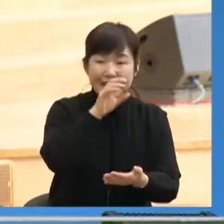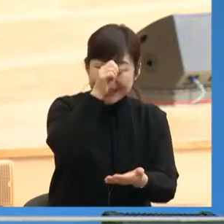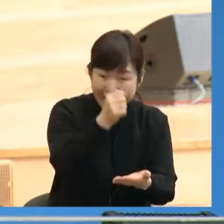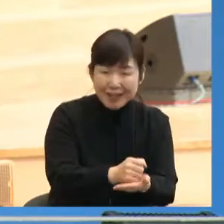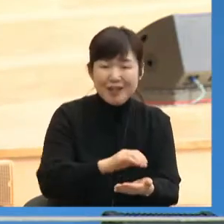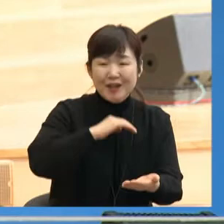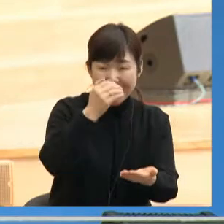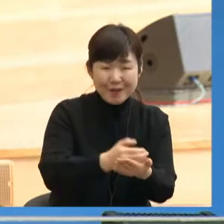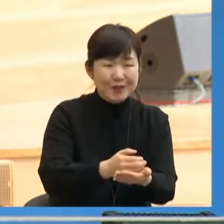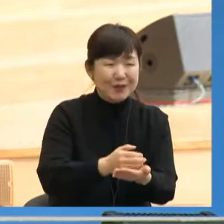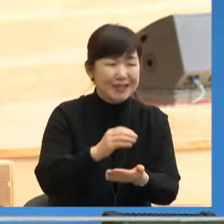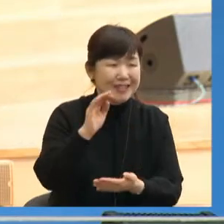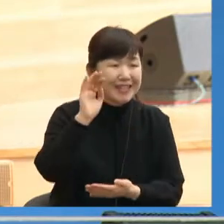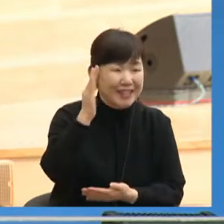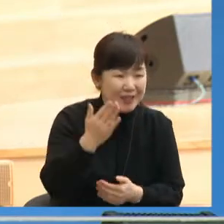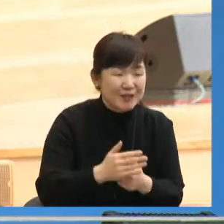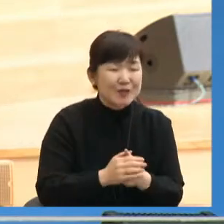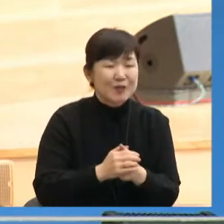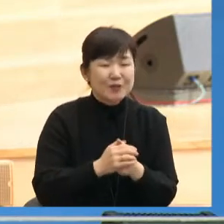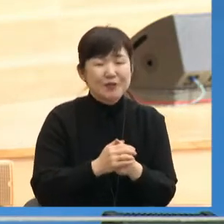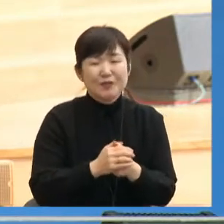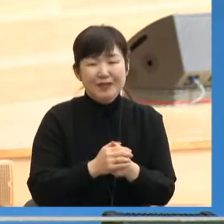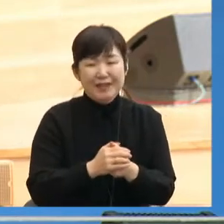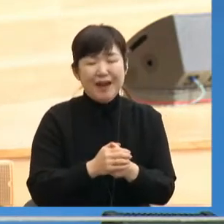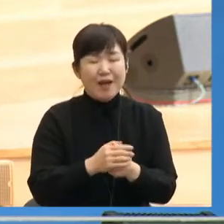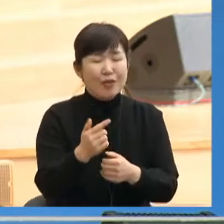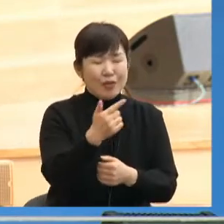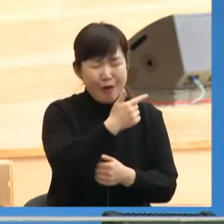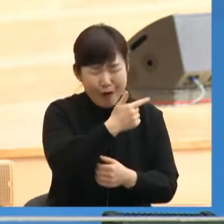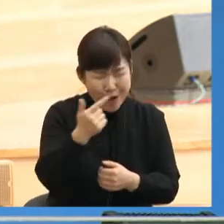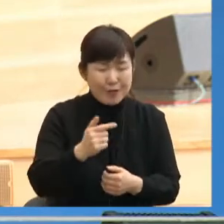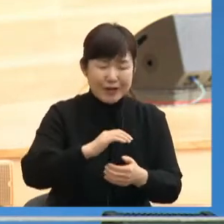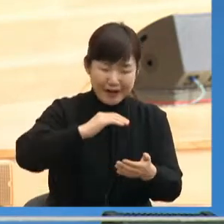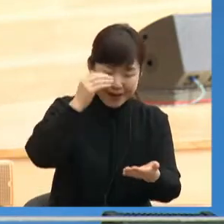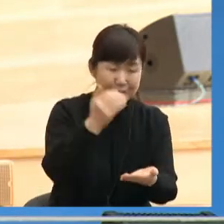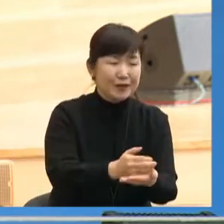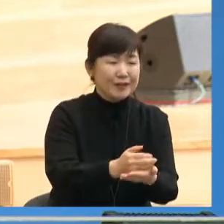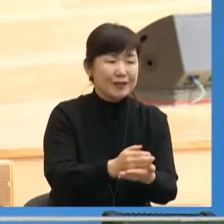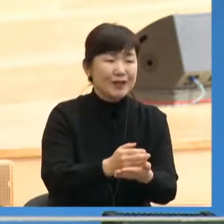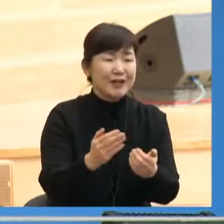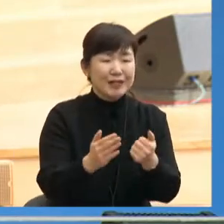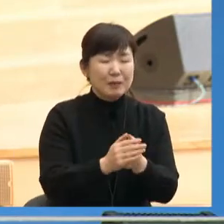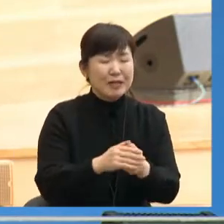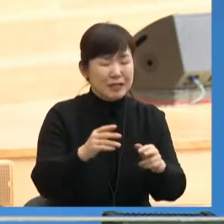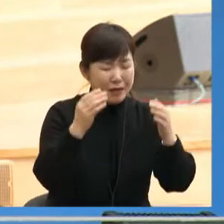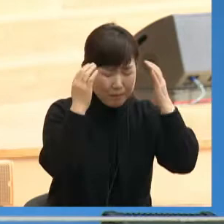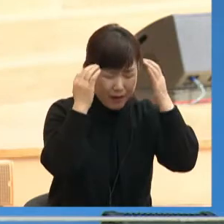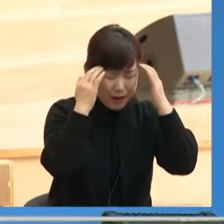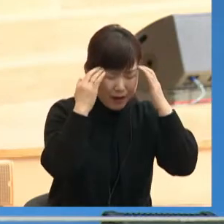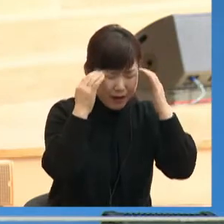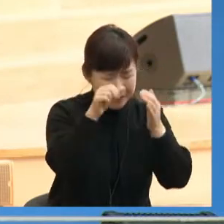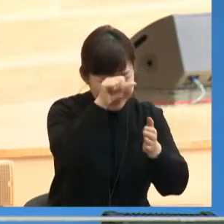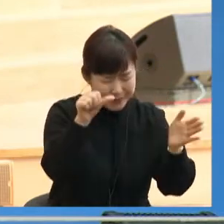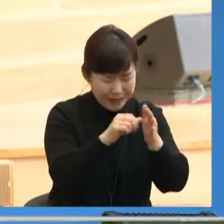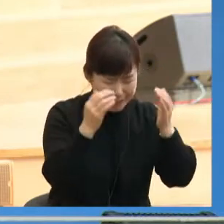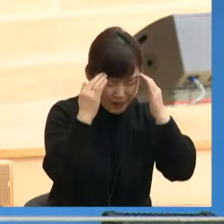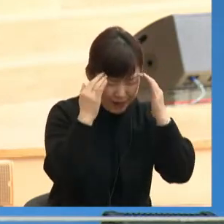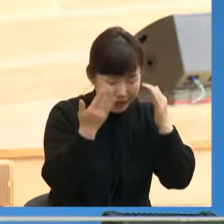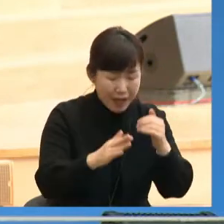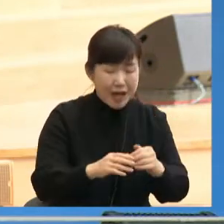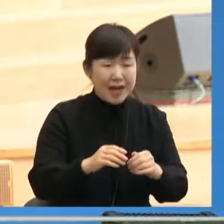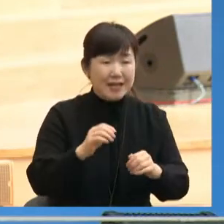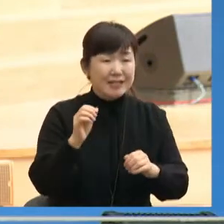먹겠습니까? 안 먹겠습니까? 감동을 먹겠죠. 진한 감동이 밀려오지 않습니까? 그렇게 모진 인생을 살았는데 드디어 무비보셋